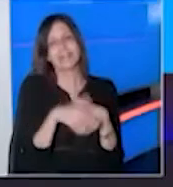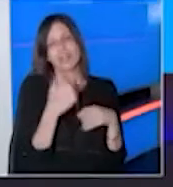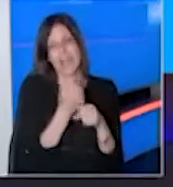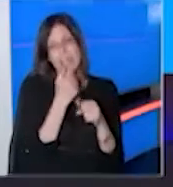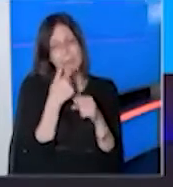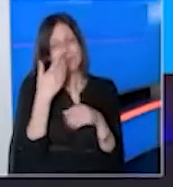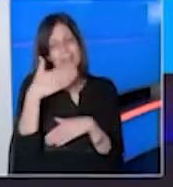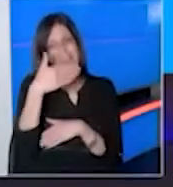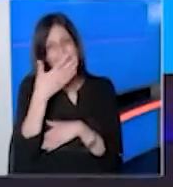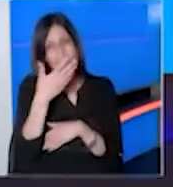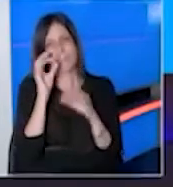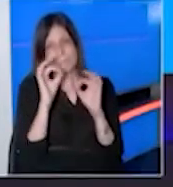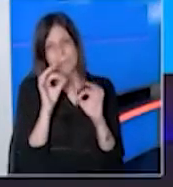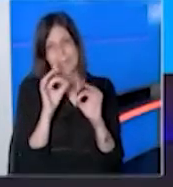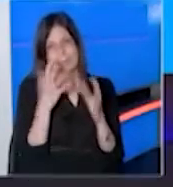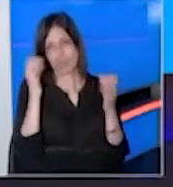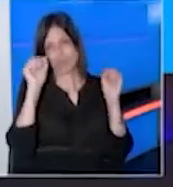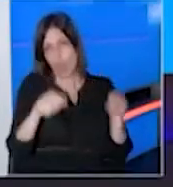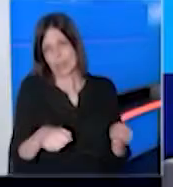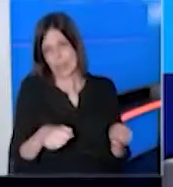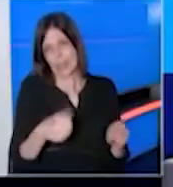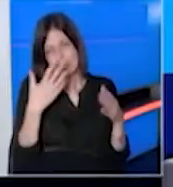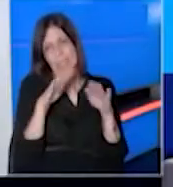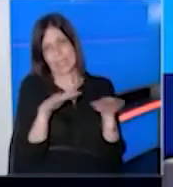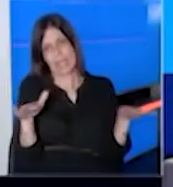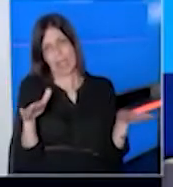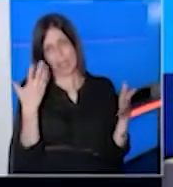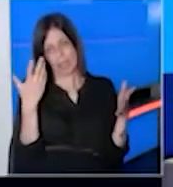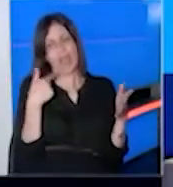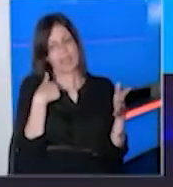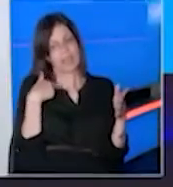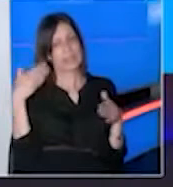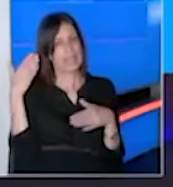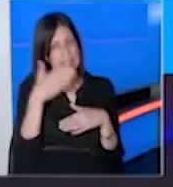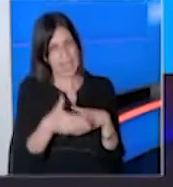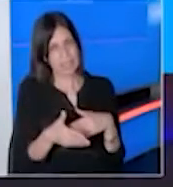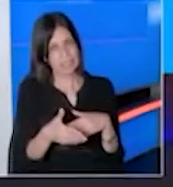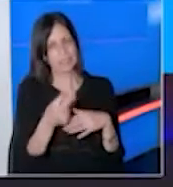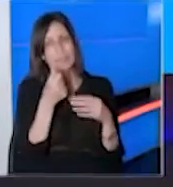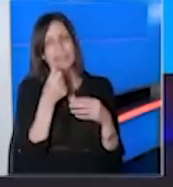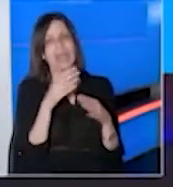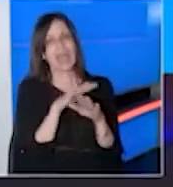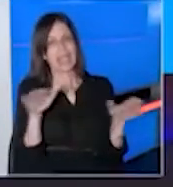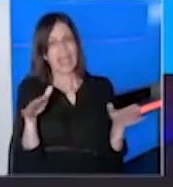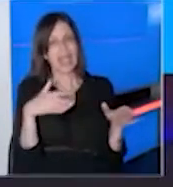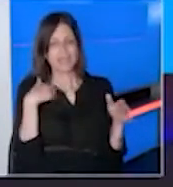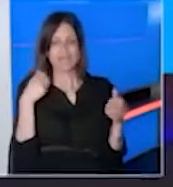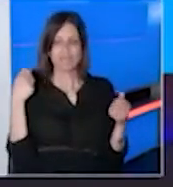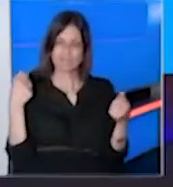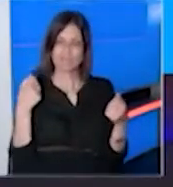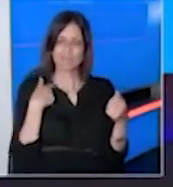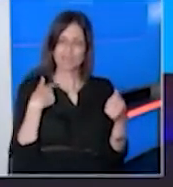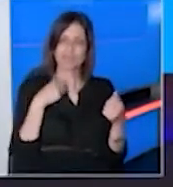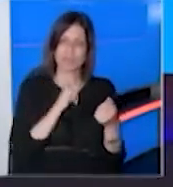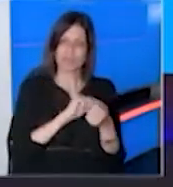ואמר, המדינה, באמת, באמת, על מה היא שולטת? כפי שדוד אמר, על הקרקע. אני נכנס דוח במחיר הקרקע. אני מכסה החזק את מחיר